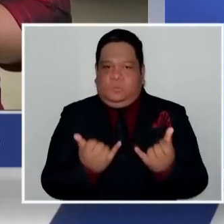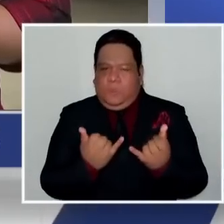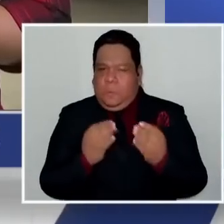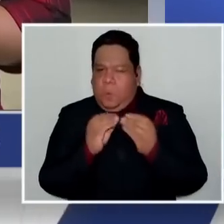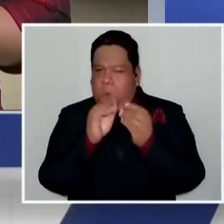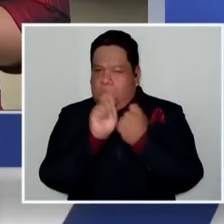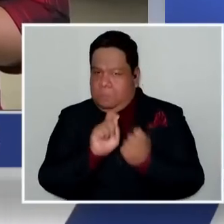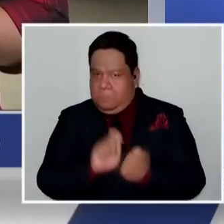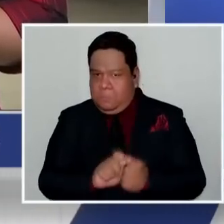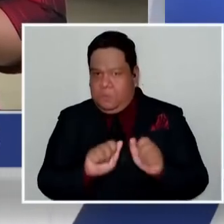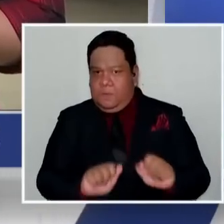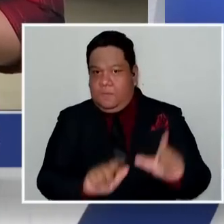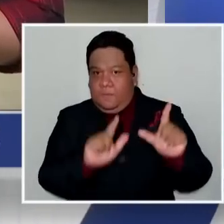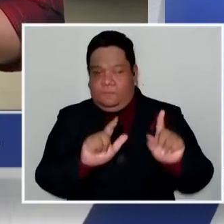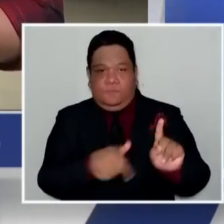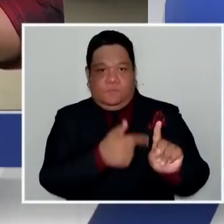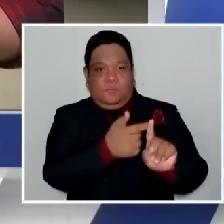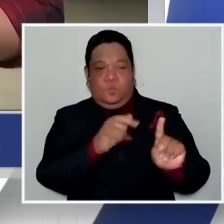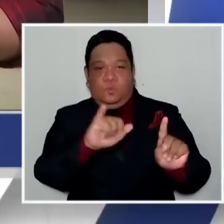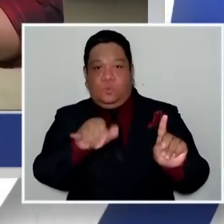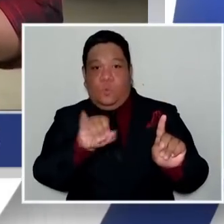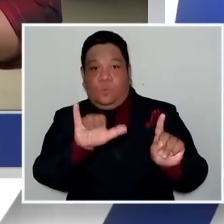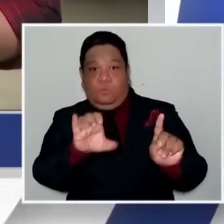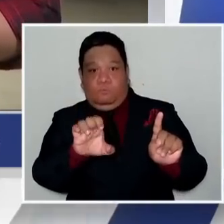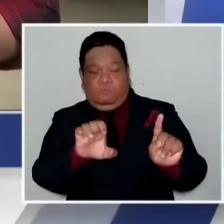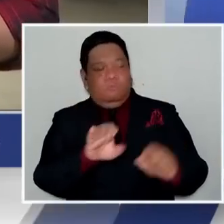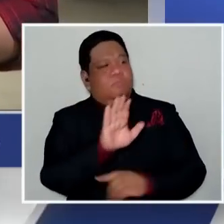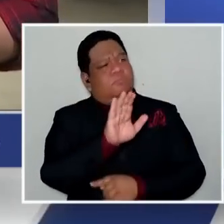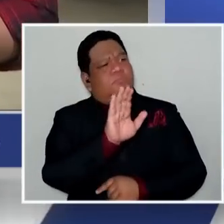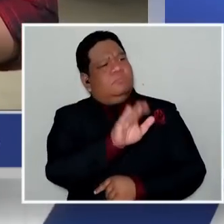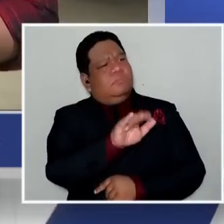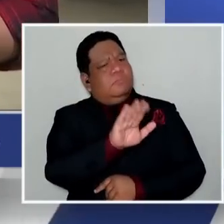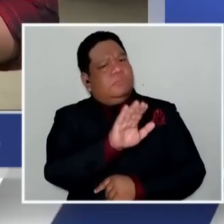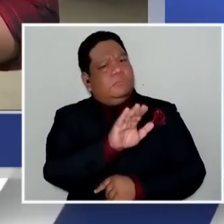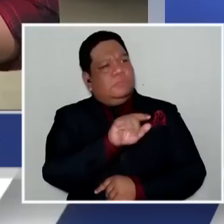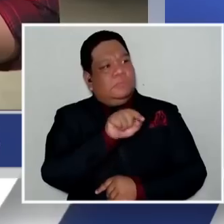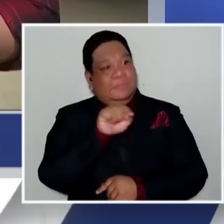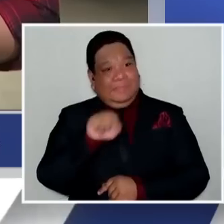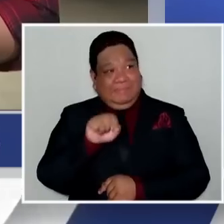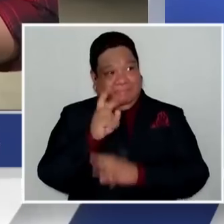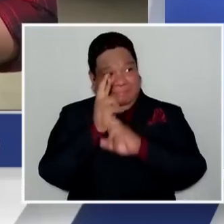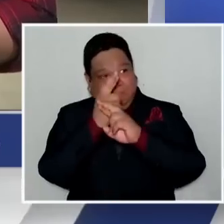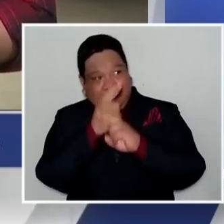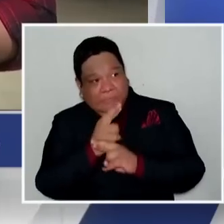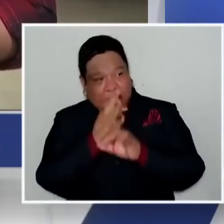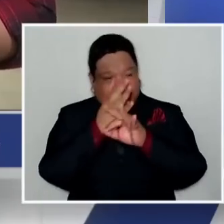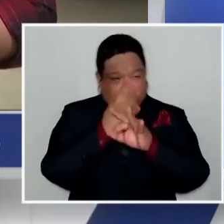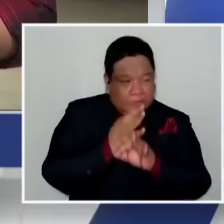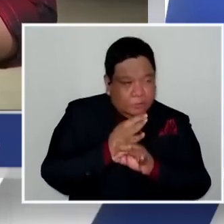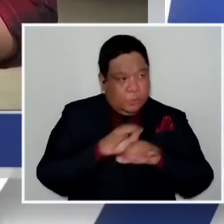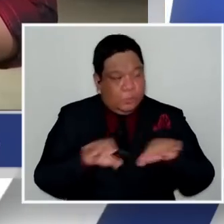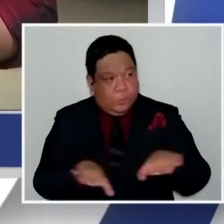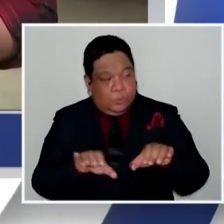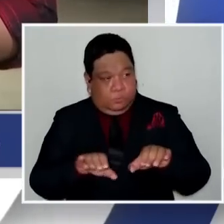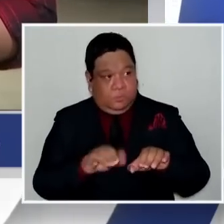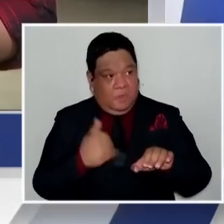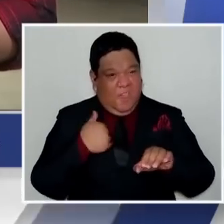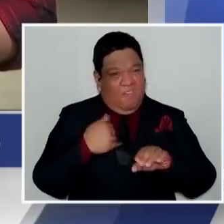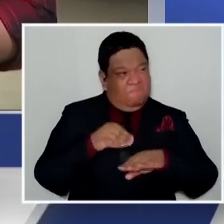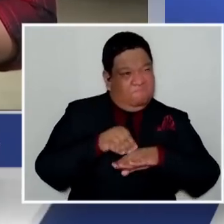So, Joyce, itong mga maintenance work na ito ng KAAP, may naapektuhan bang mga